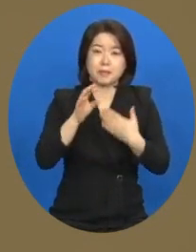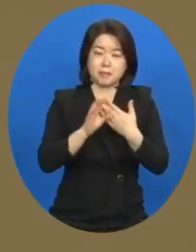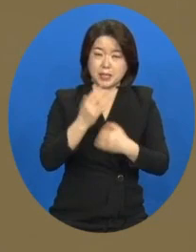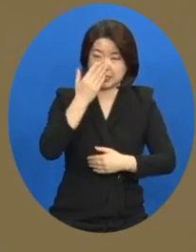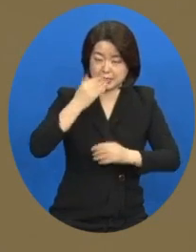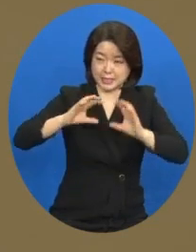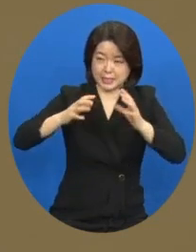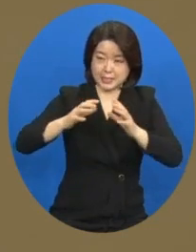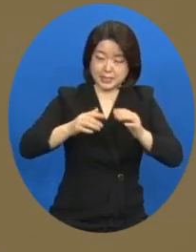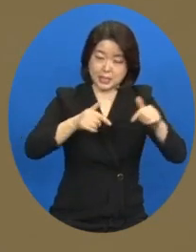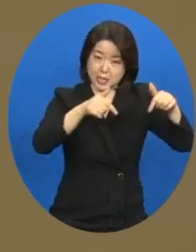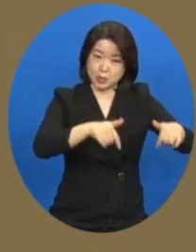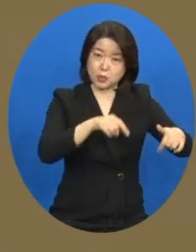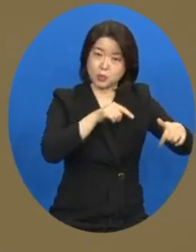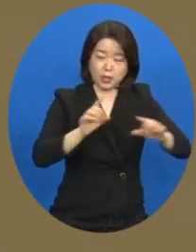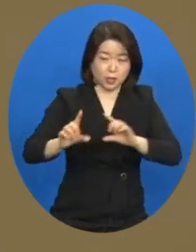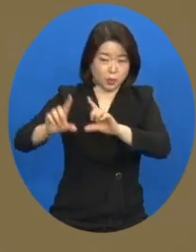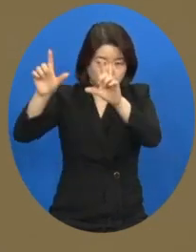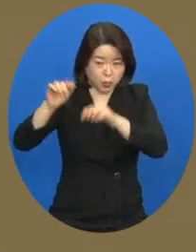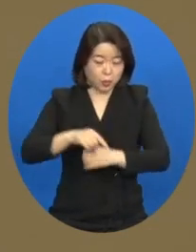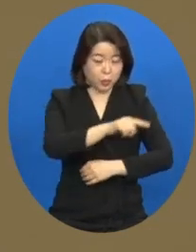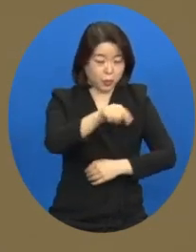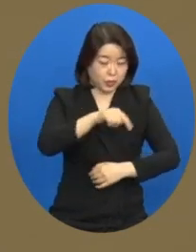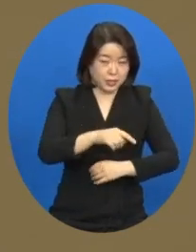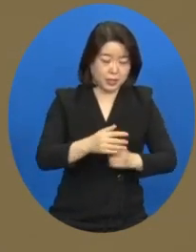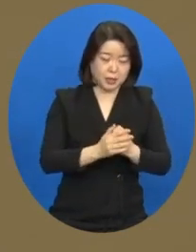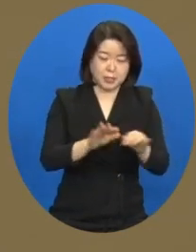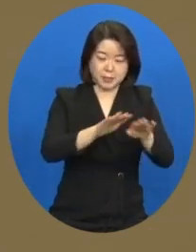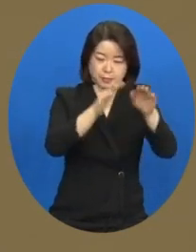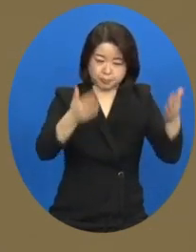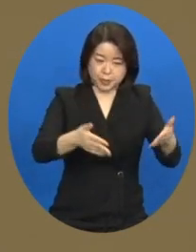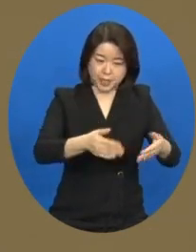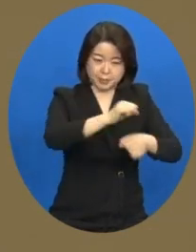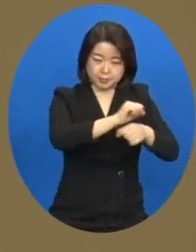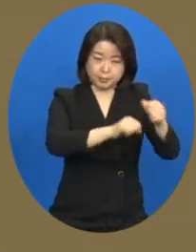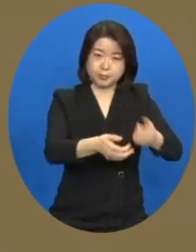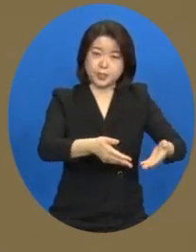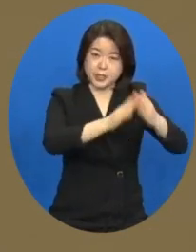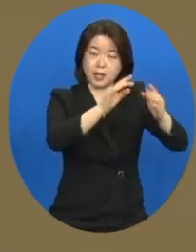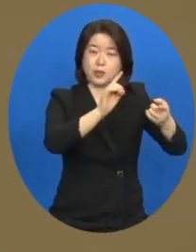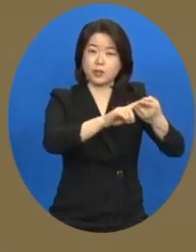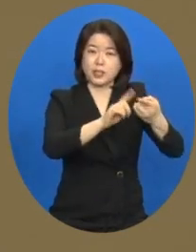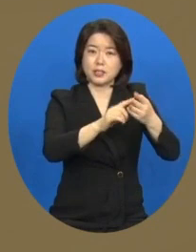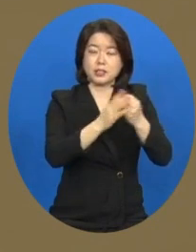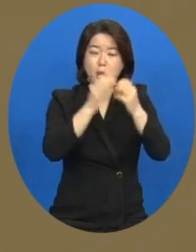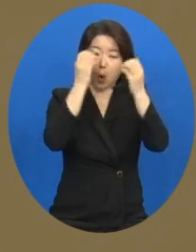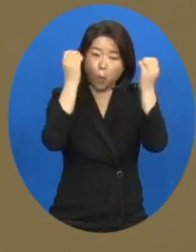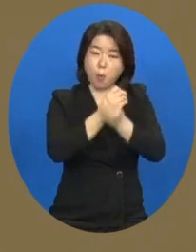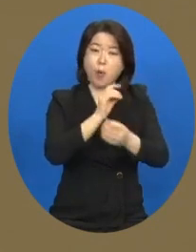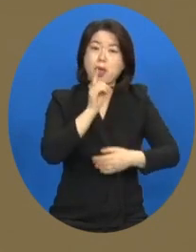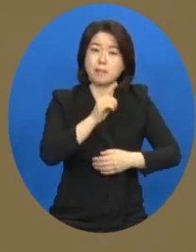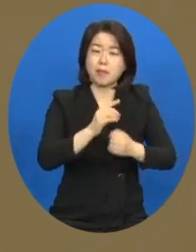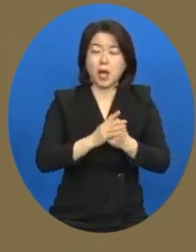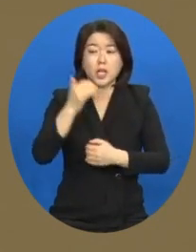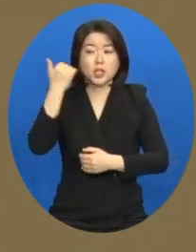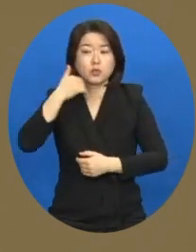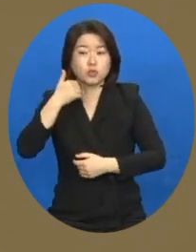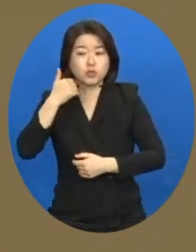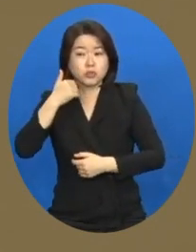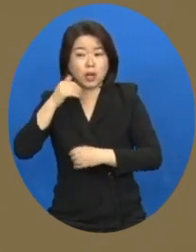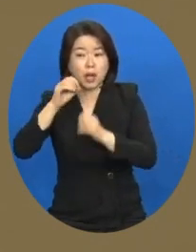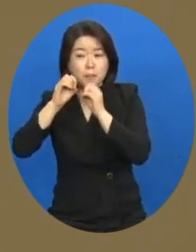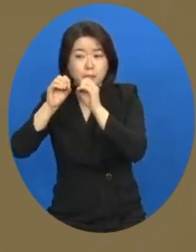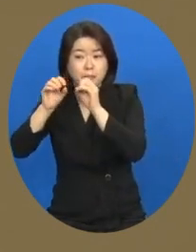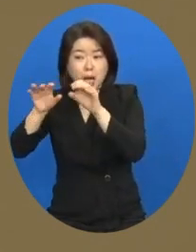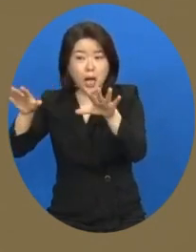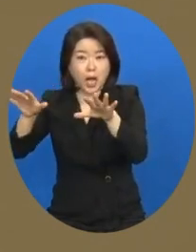이스라엘 동쪽편 사람들이 단을 쌓은 것에 대해서 오해하는 말이 누군가가 퍼뜨렸기